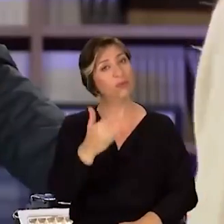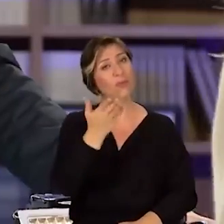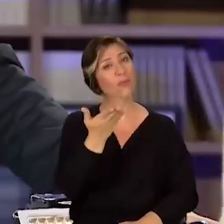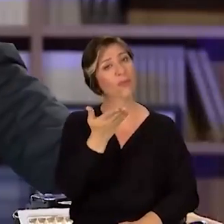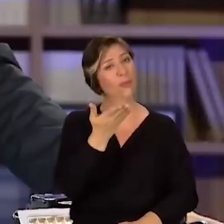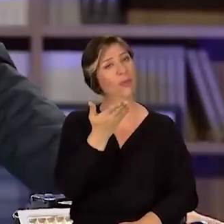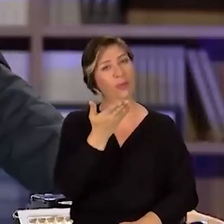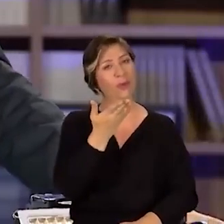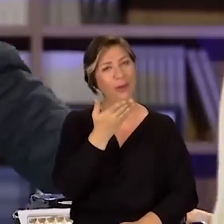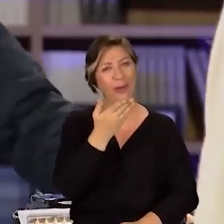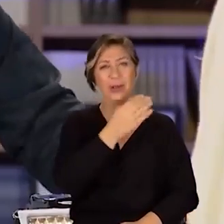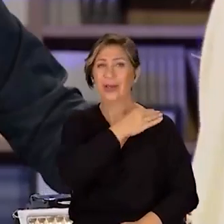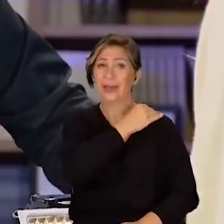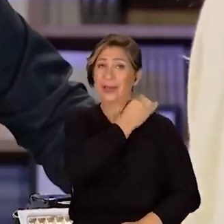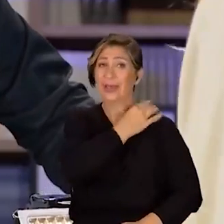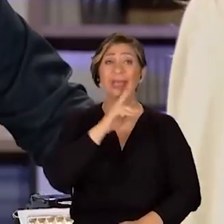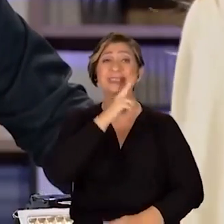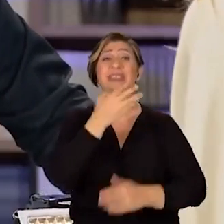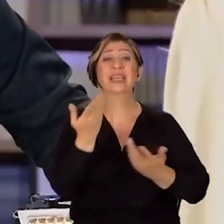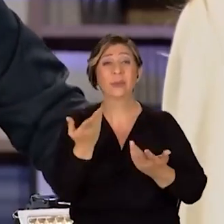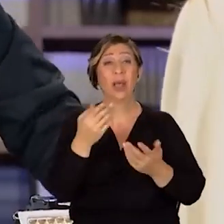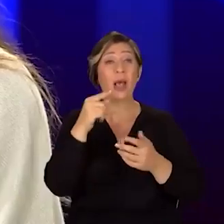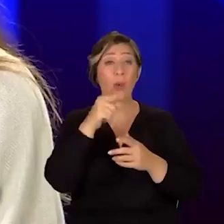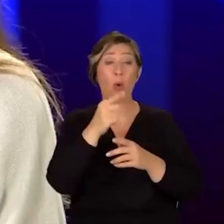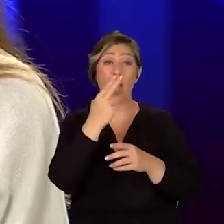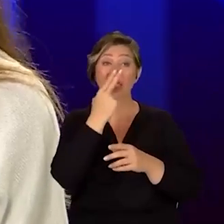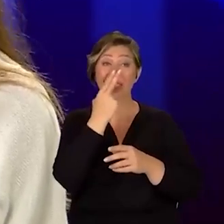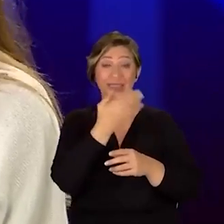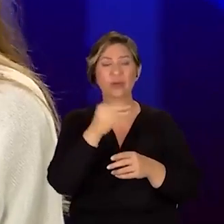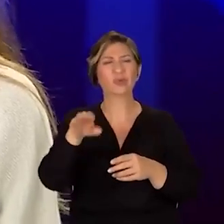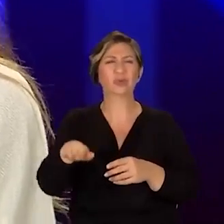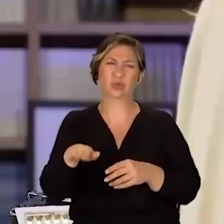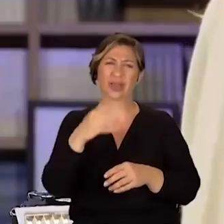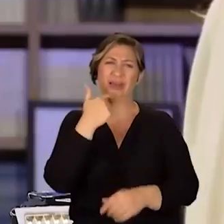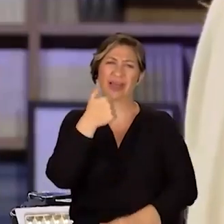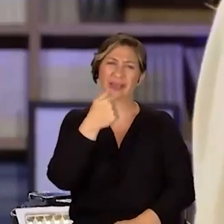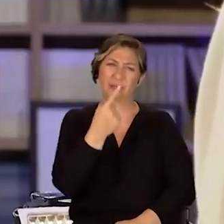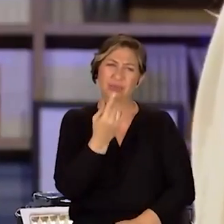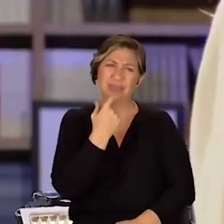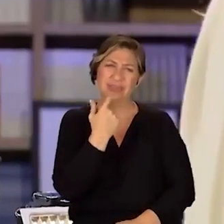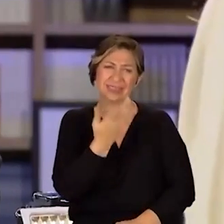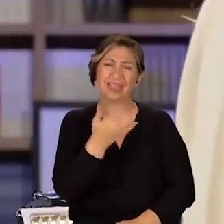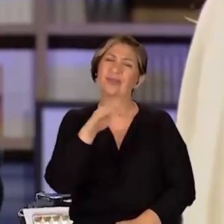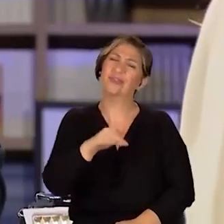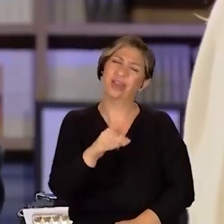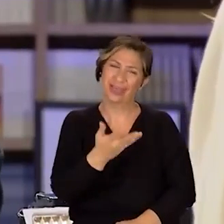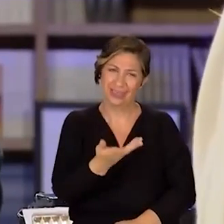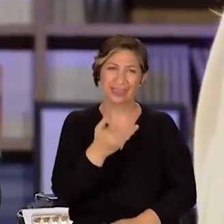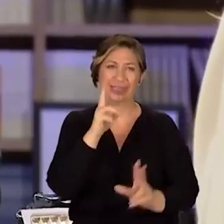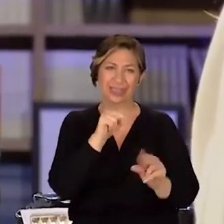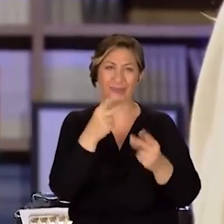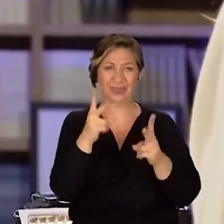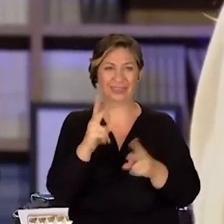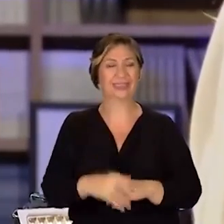Yatırıyorum anne. Yazık değil mi çocuğa? Ama onu alıştırdım. Ama daha küçük zaten. Evet, daha 6.30. Yani ona tabii alıştırdım. O saatlerde aynen. Evet